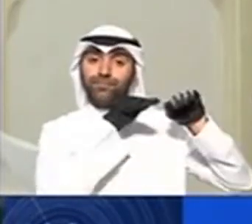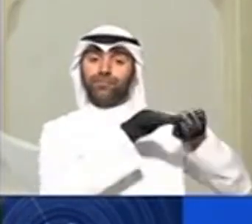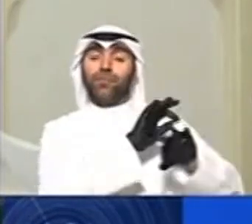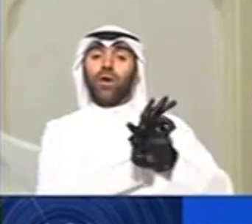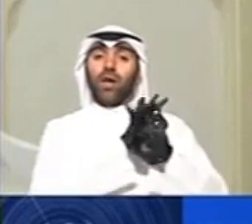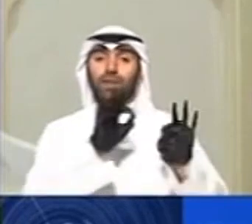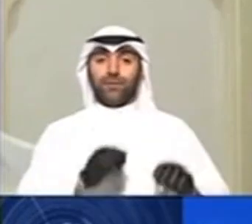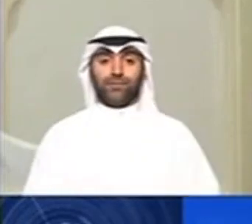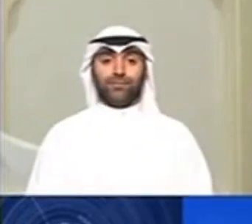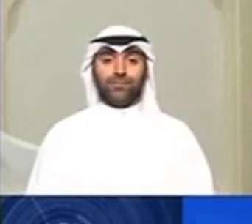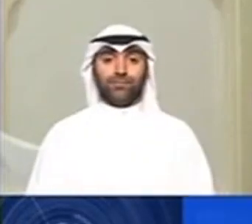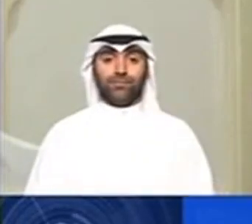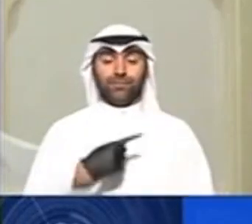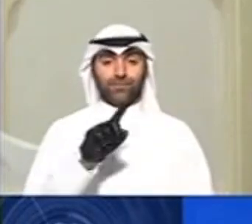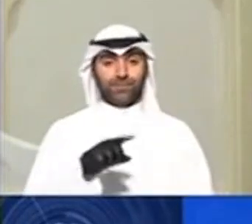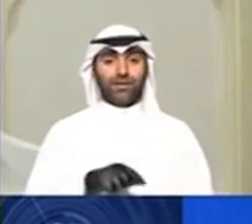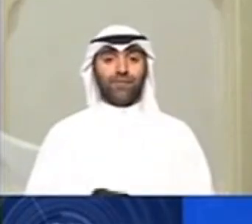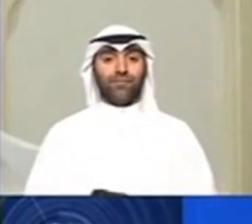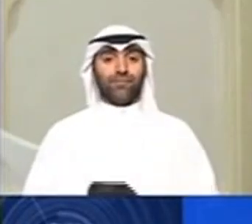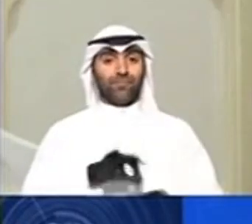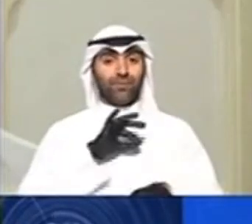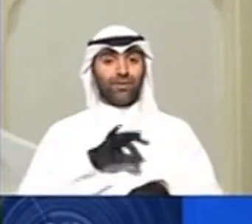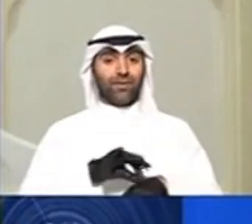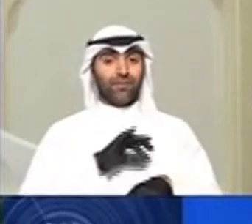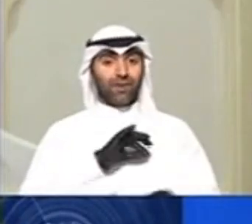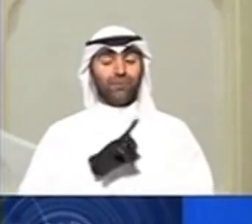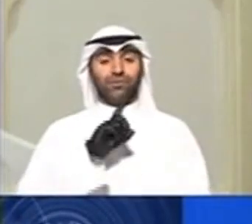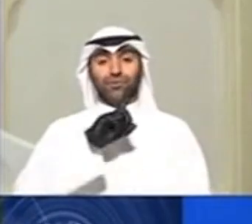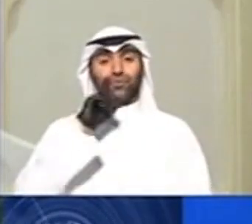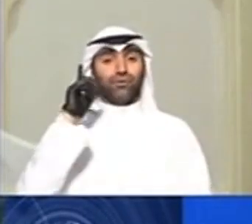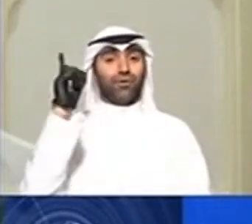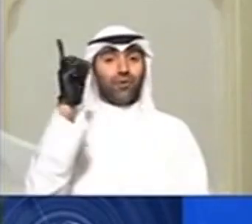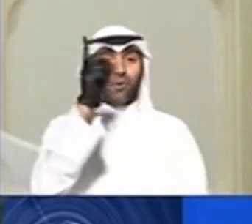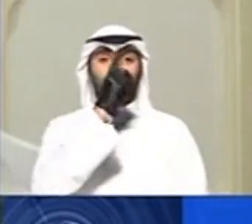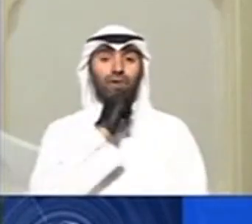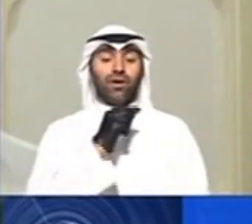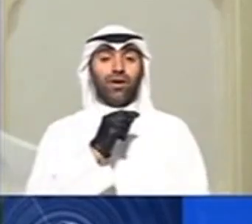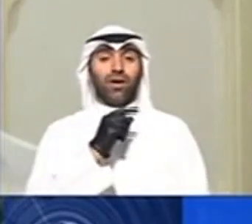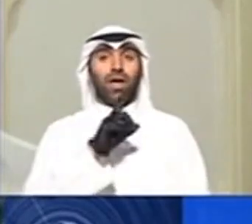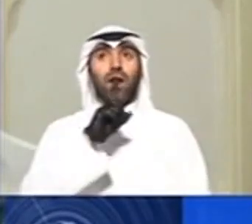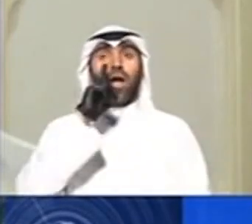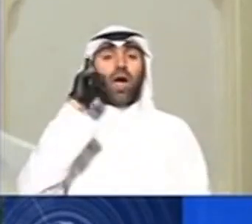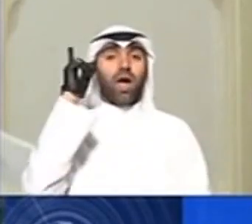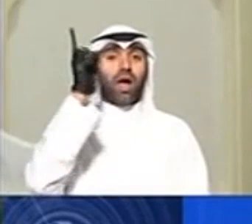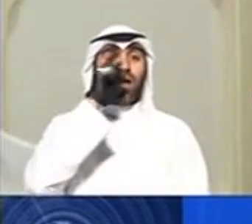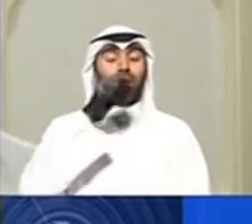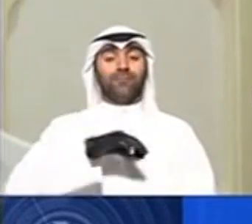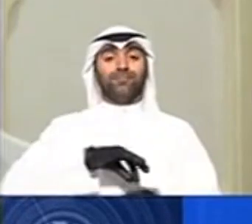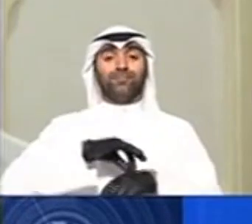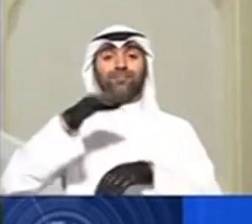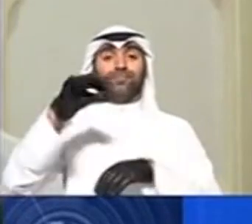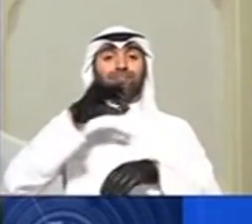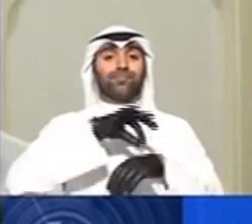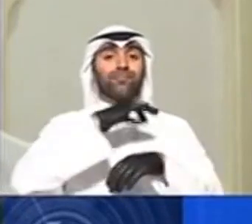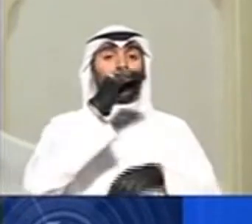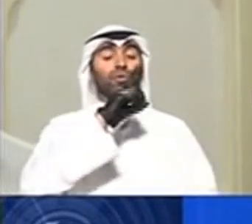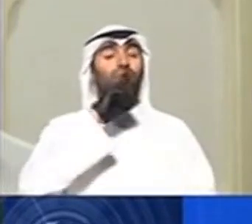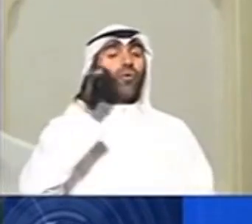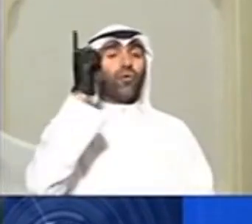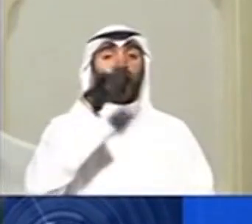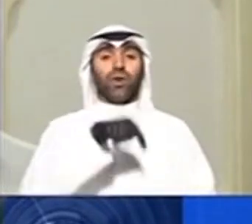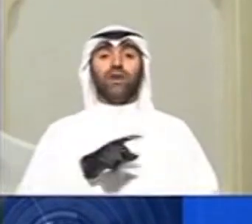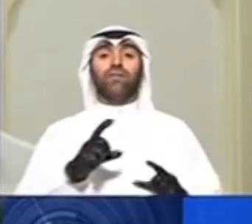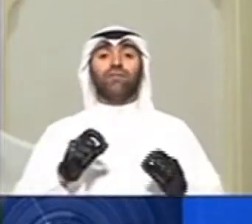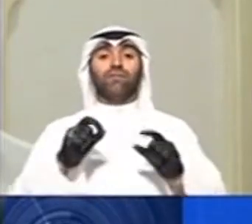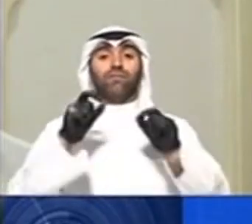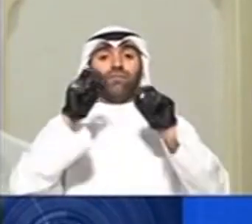بالسابق، وانتقلت عبر السنوات من 1960 بمختلف السلالات إلى يعني